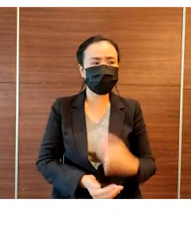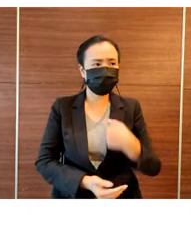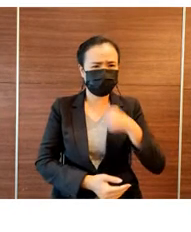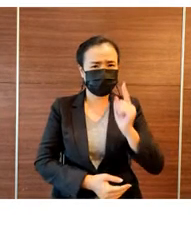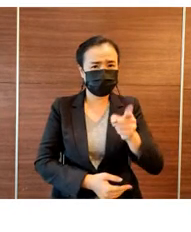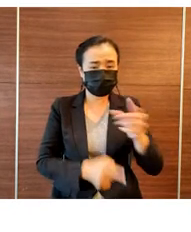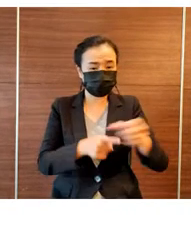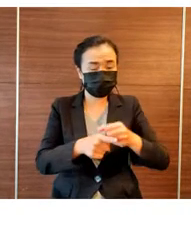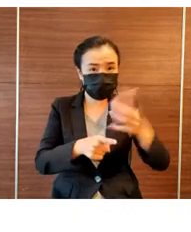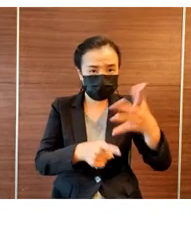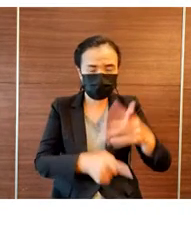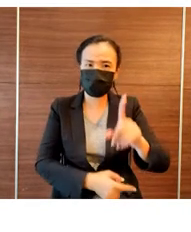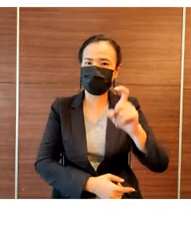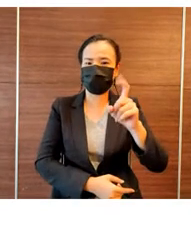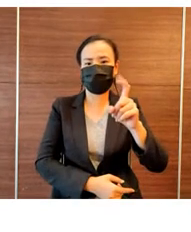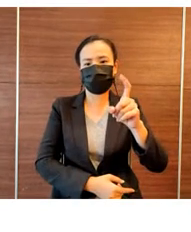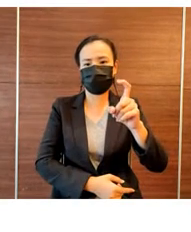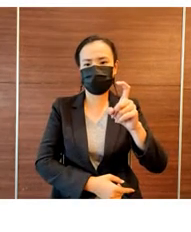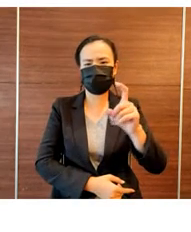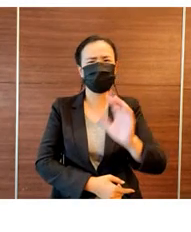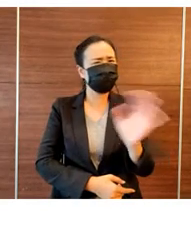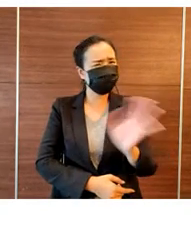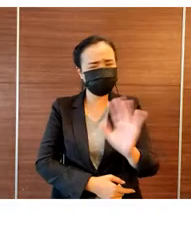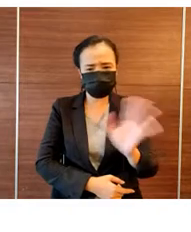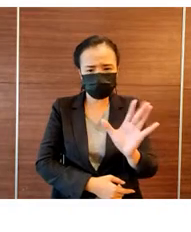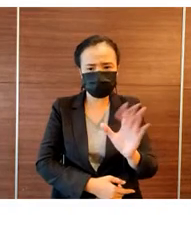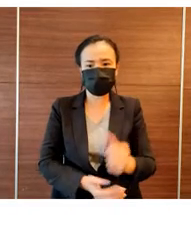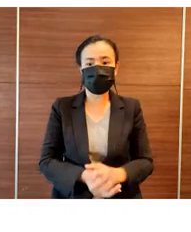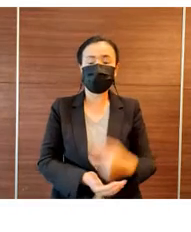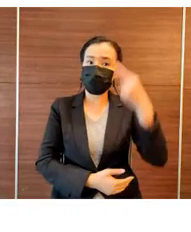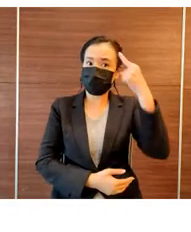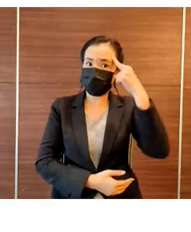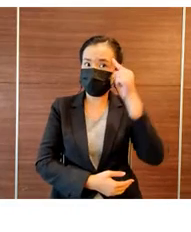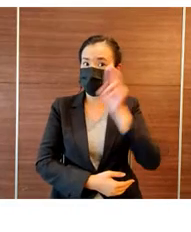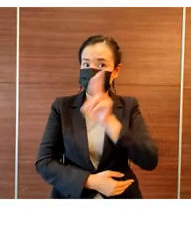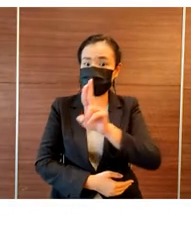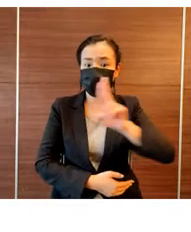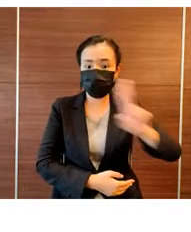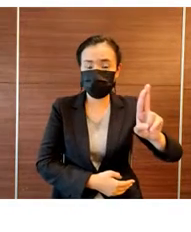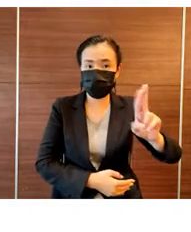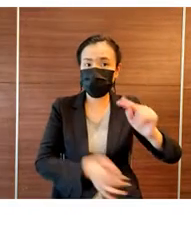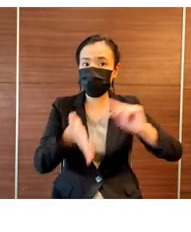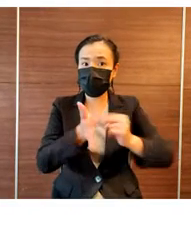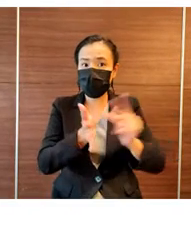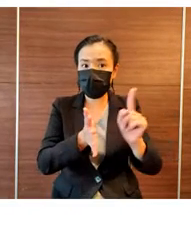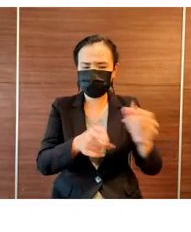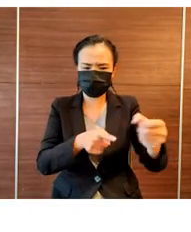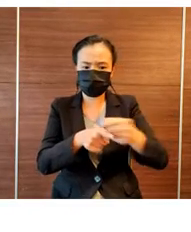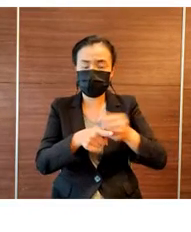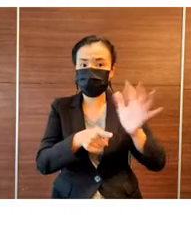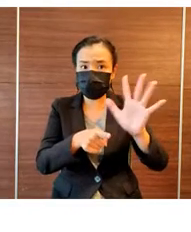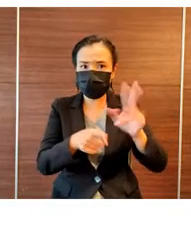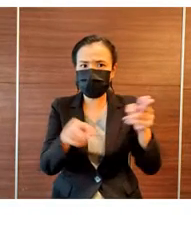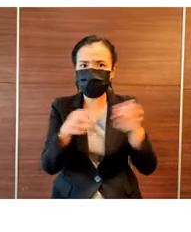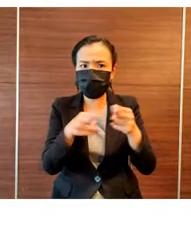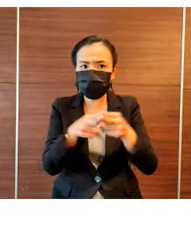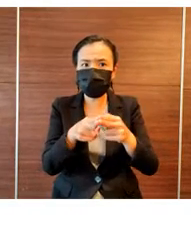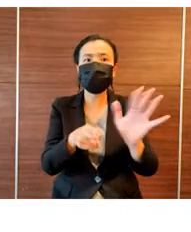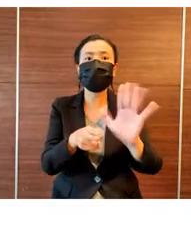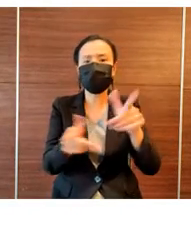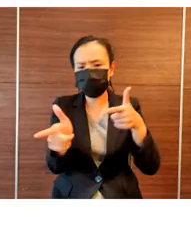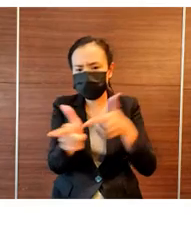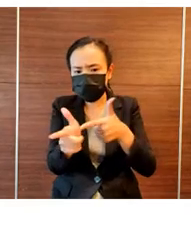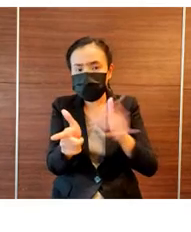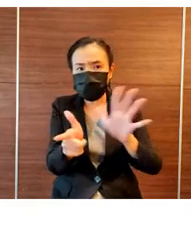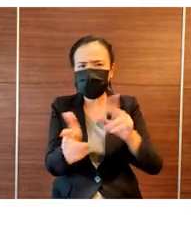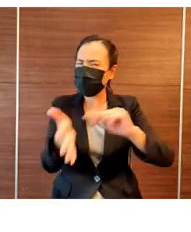ไม่ใส่อีกก็ยิ่งแย่ใหญ่อย่างนี้เป็นต้นซึ่งมันไม่ใช่นะการที่รู้เรื่องอยู่เท่ากับอยู่ไม่ใช่แปลว่าไม่ใส่ถุงยางอนามัยเวลามีเพศสัมพันธ์ครับมันมีความห